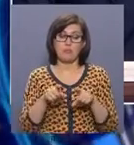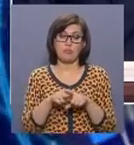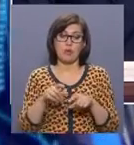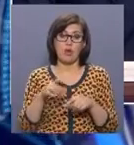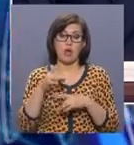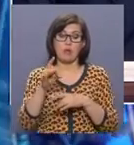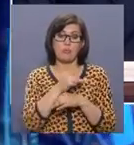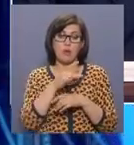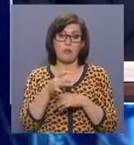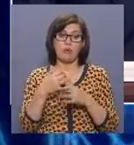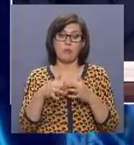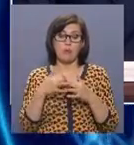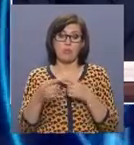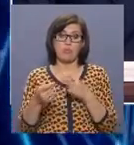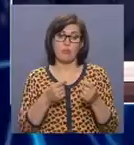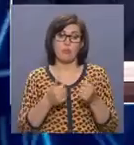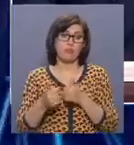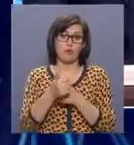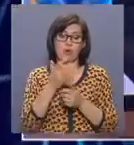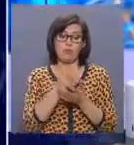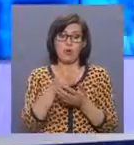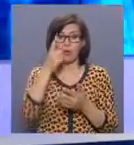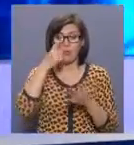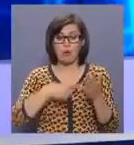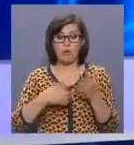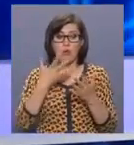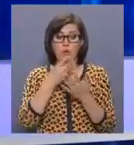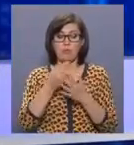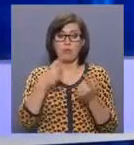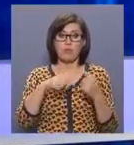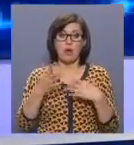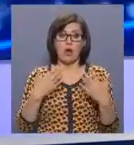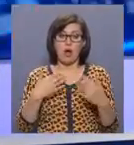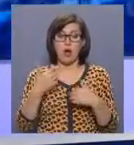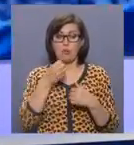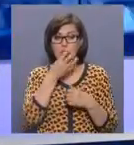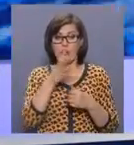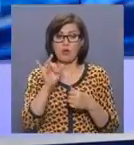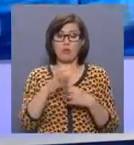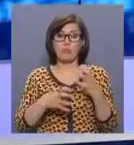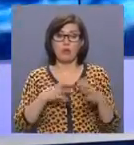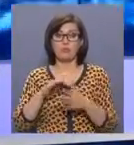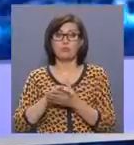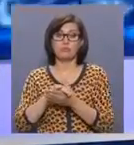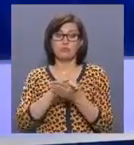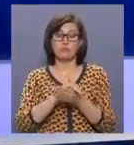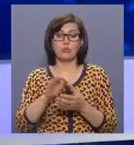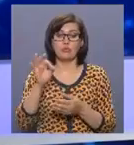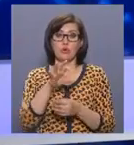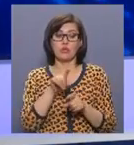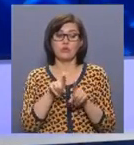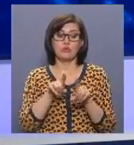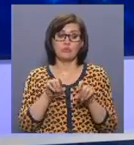діндер көшбасшылары арасындағы сенім мен өзара түсіністікке негізделген диалог осы саладағы халықаралық ынтымақтастық үшін